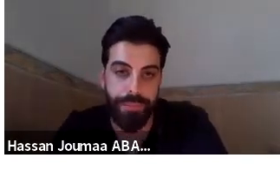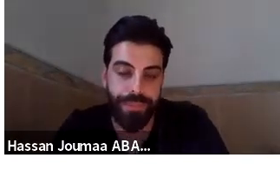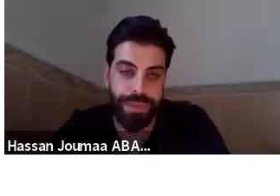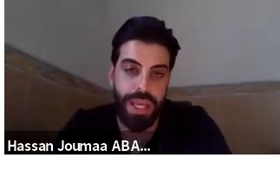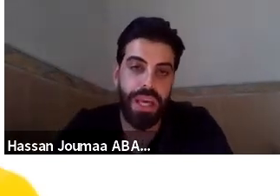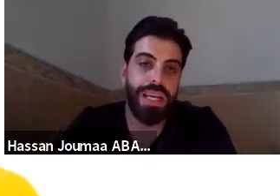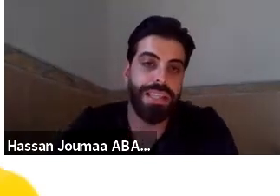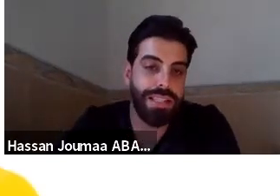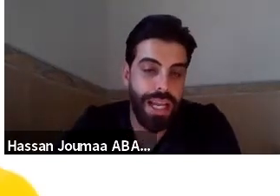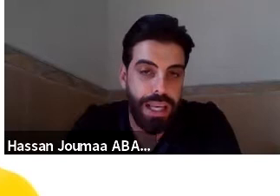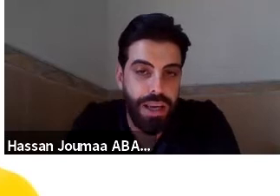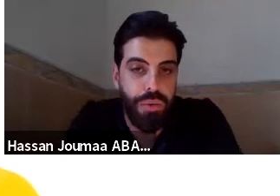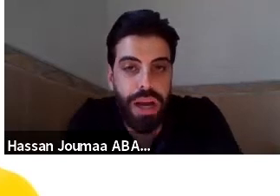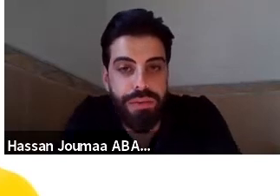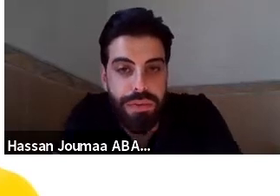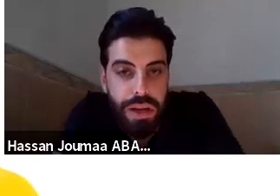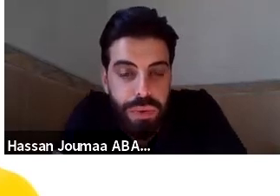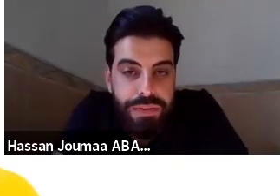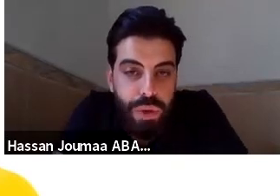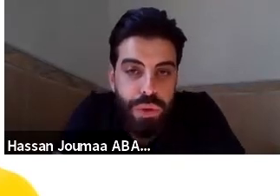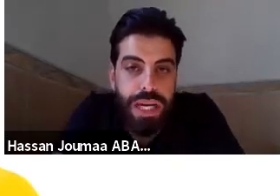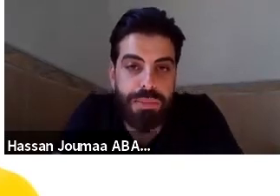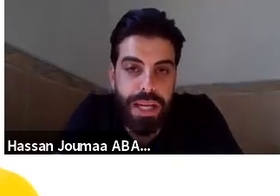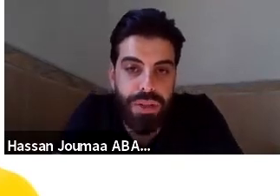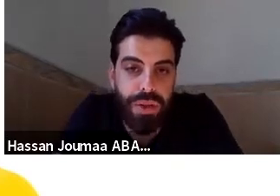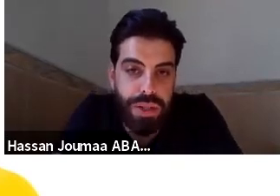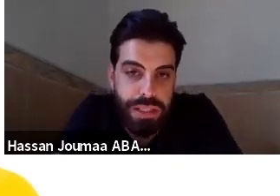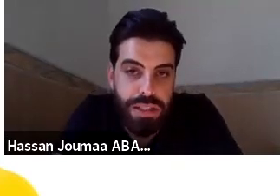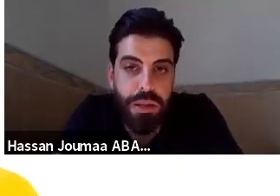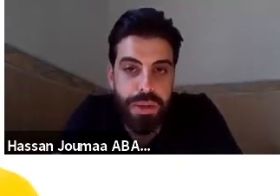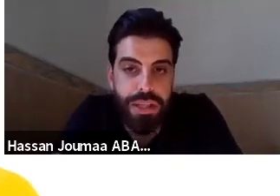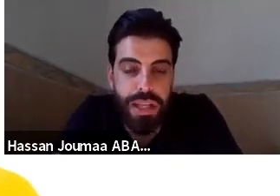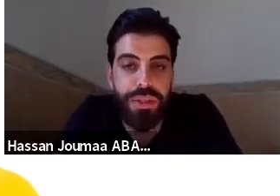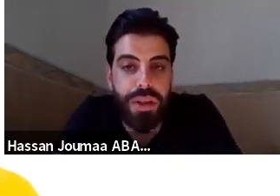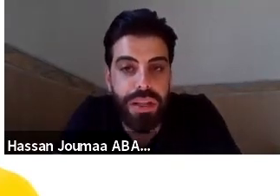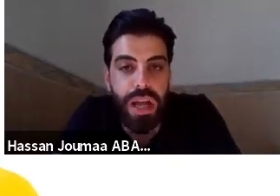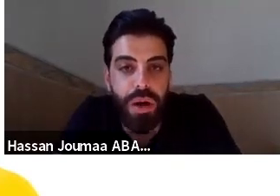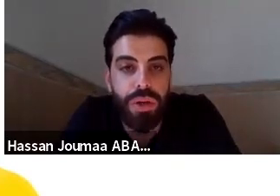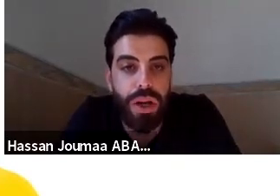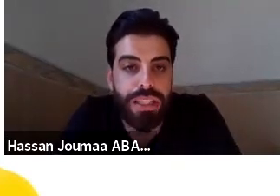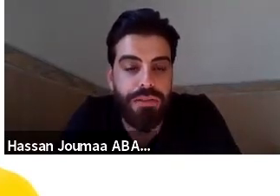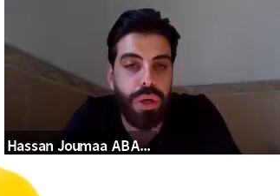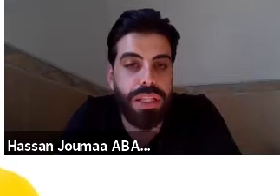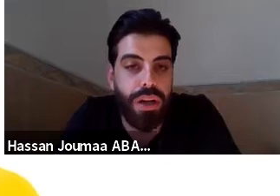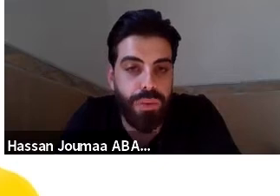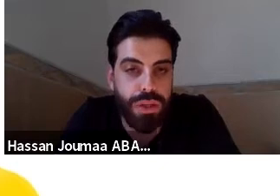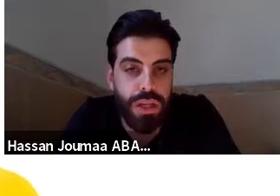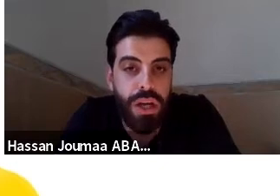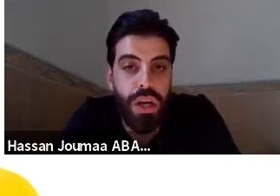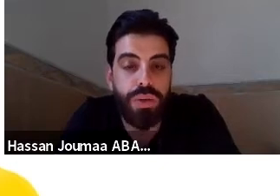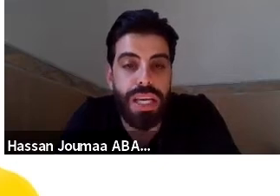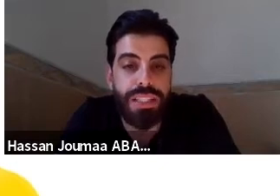الأبوي. Since Delhi, we have sought to expand nuance, deepen, and strengthen our collective political